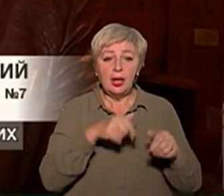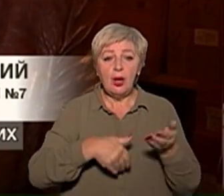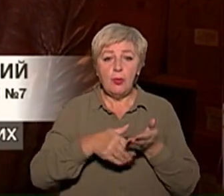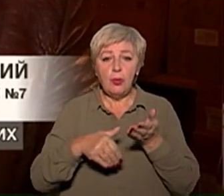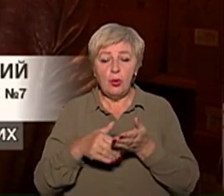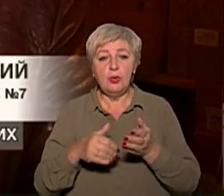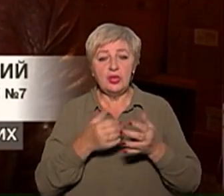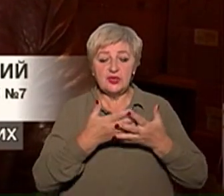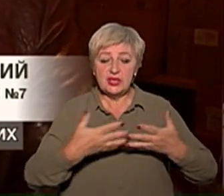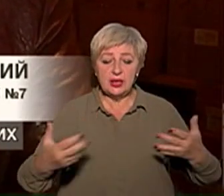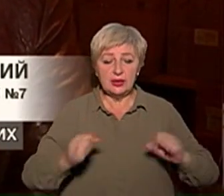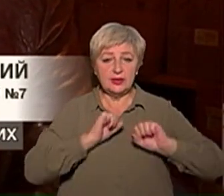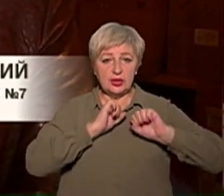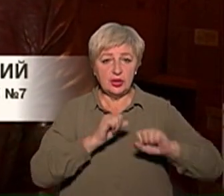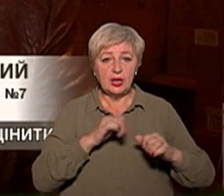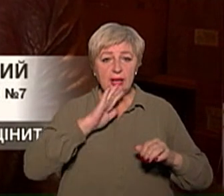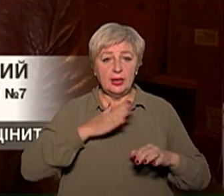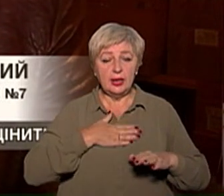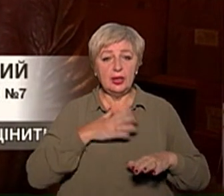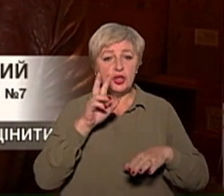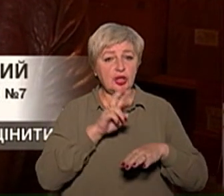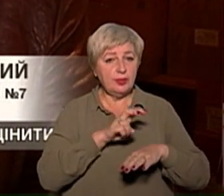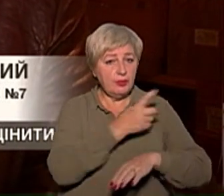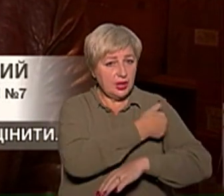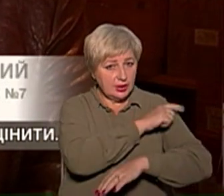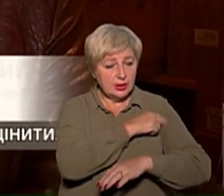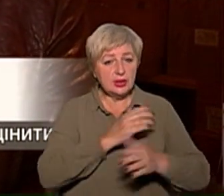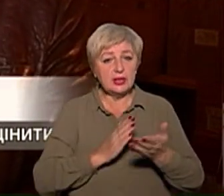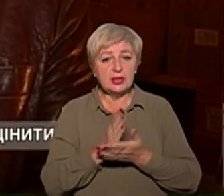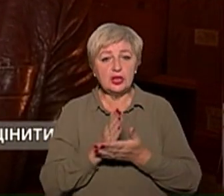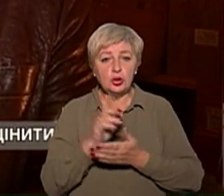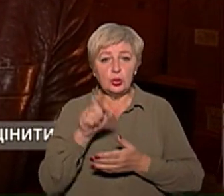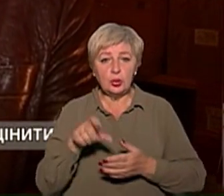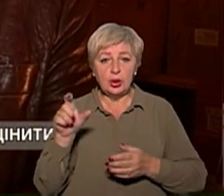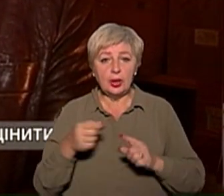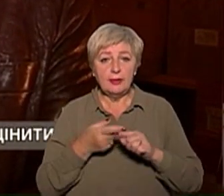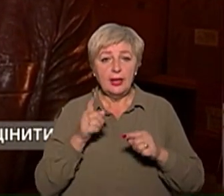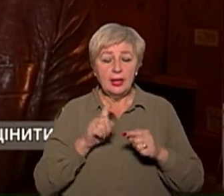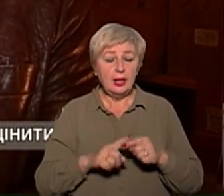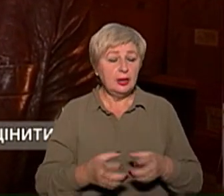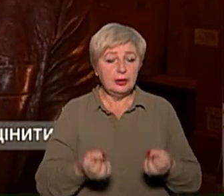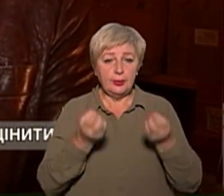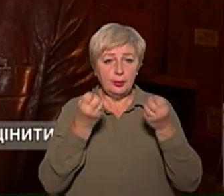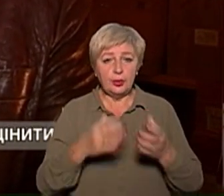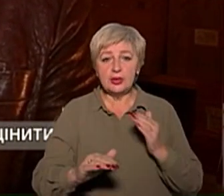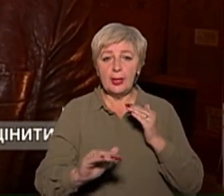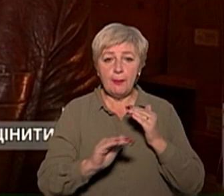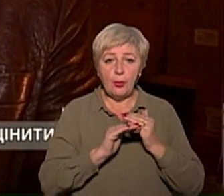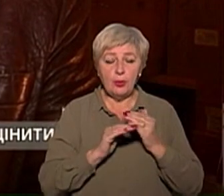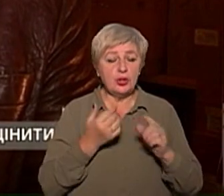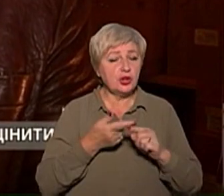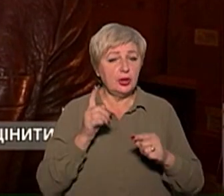средствах защиты для наших медицинских сотрудников – это просто помощь, которую